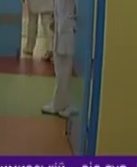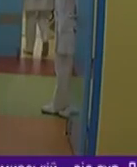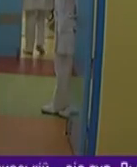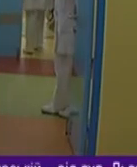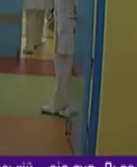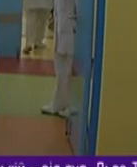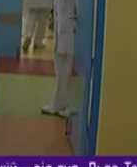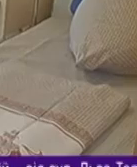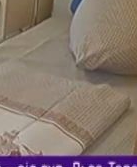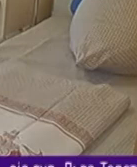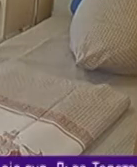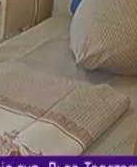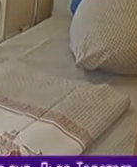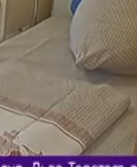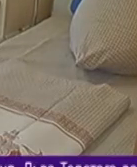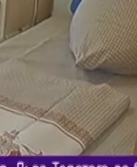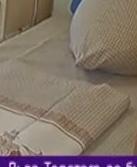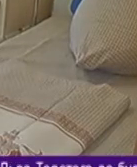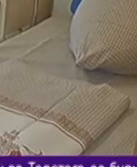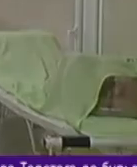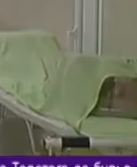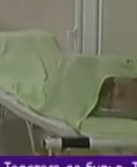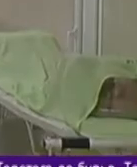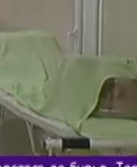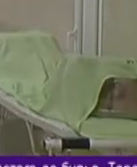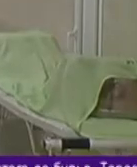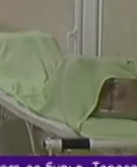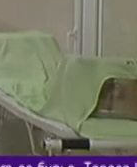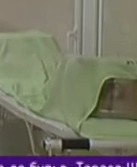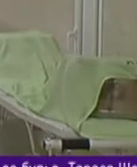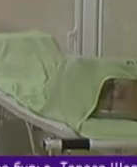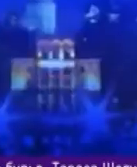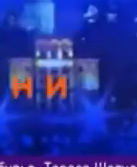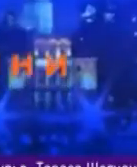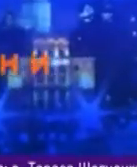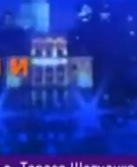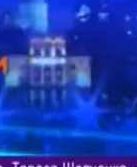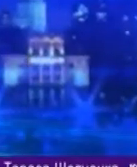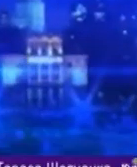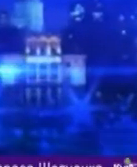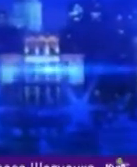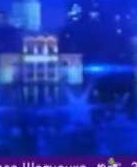600 мільйонів більше, ніж в минулому. Наталія Білогурова, Андрій Гегеля, телеканал Київ.